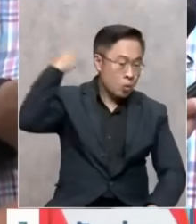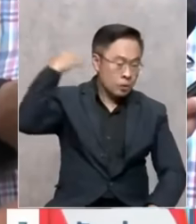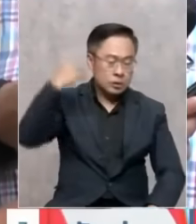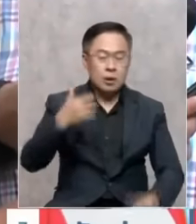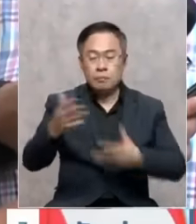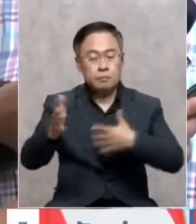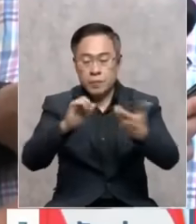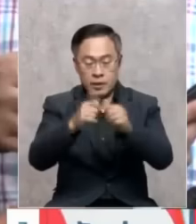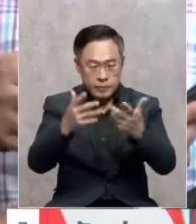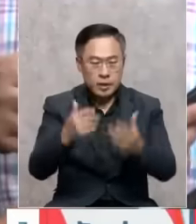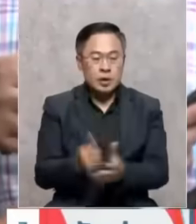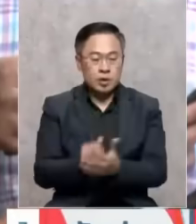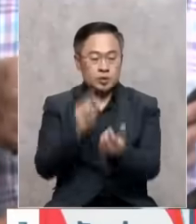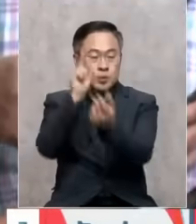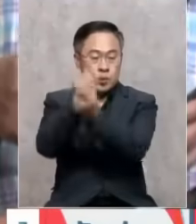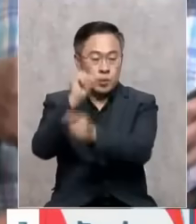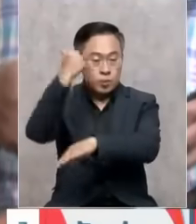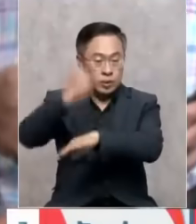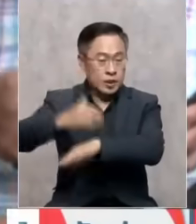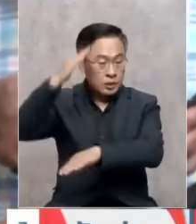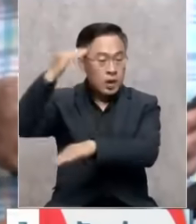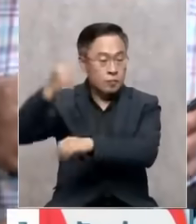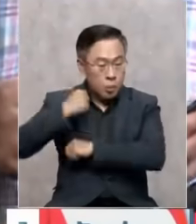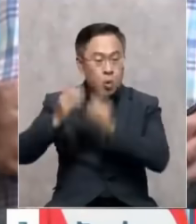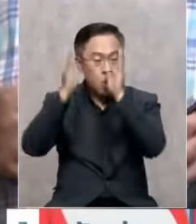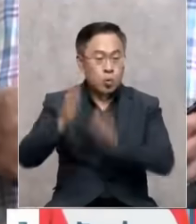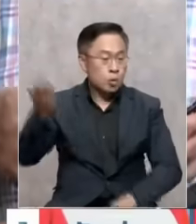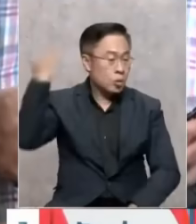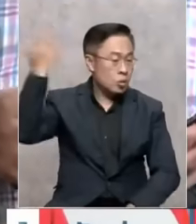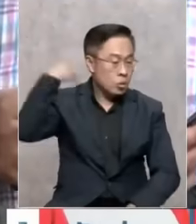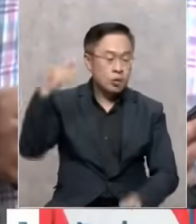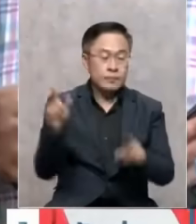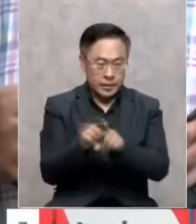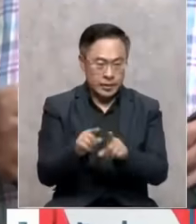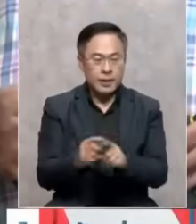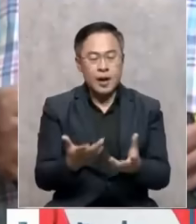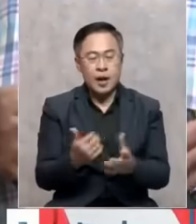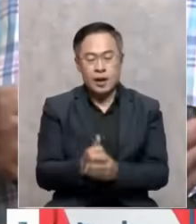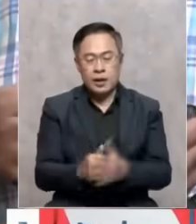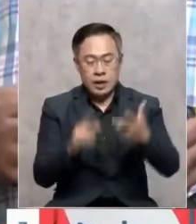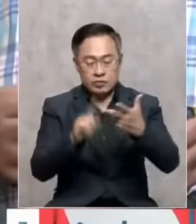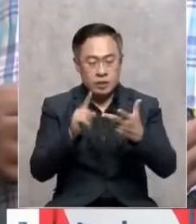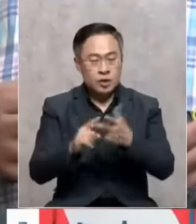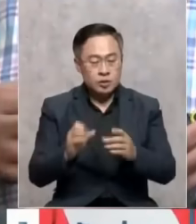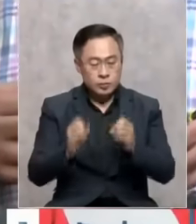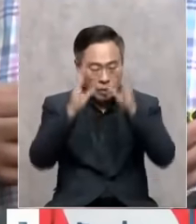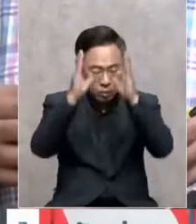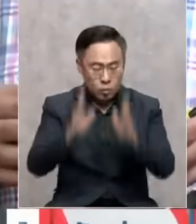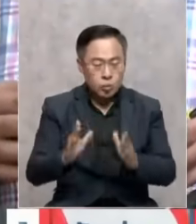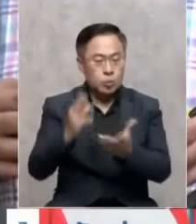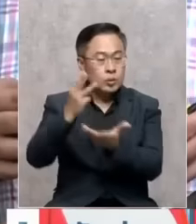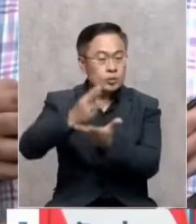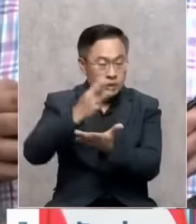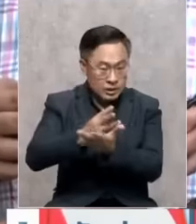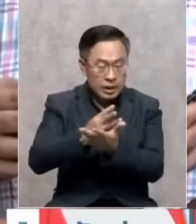หารบกพลเอกเชษฐาฐานะจาโรจะไปเจออาจารย์สุรชาติบำรุงสุขนะครับนักวิชาการฝ่ายความมั่นคงอันนี้